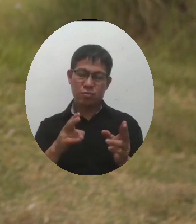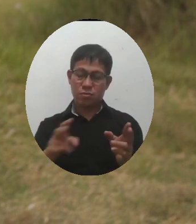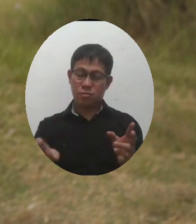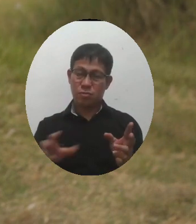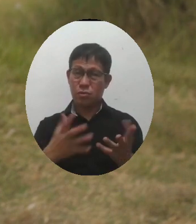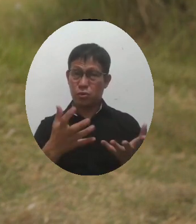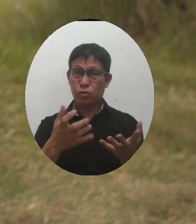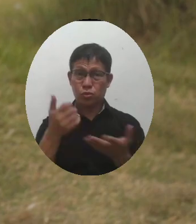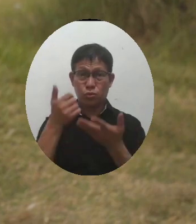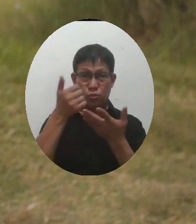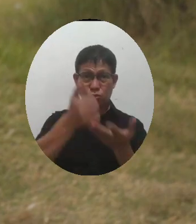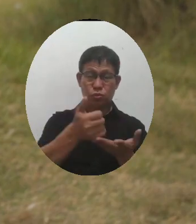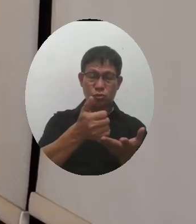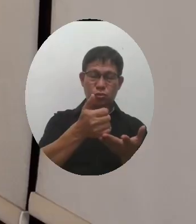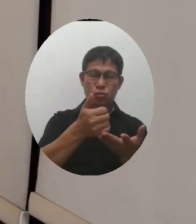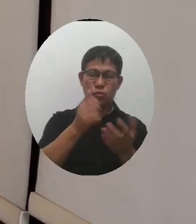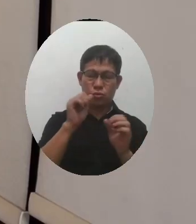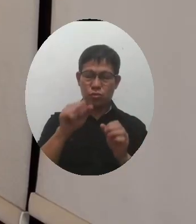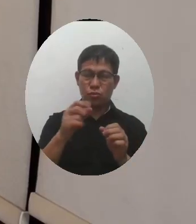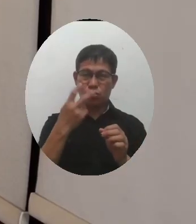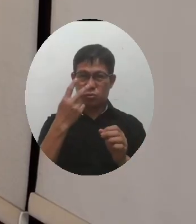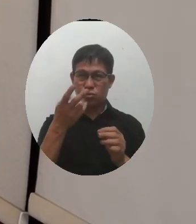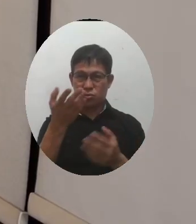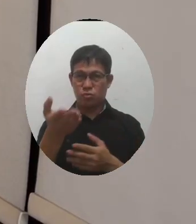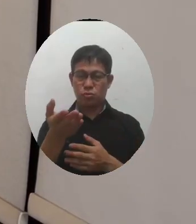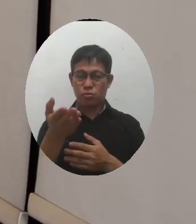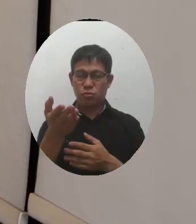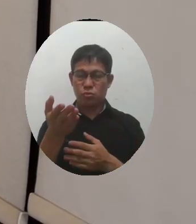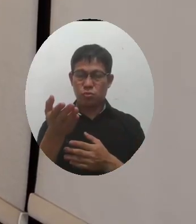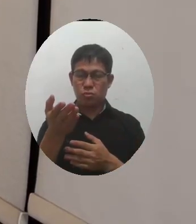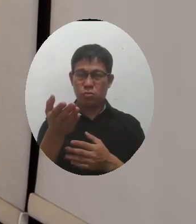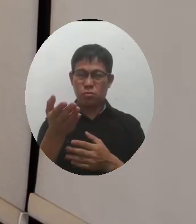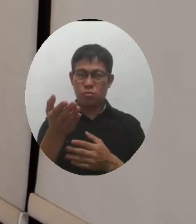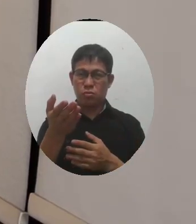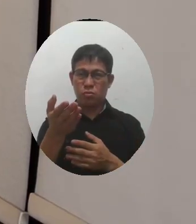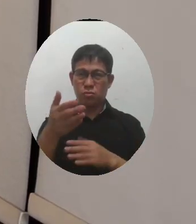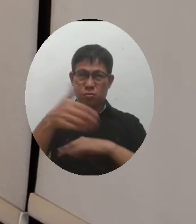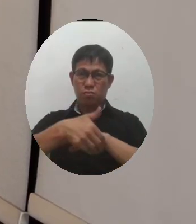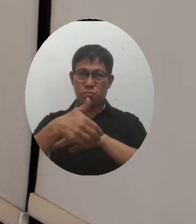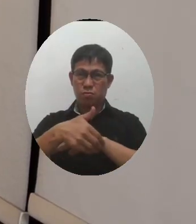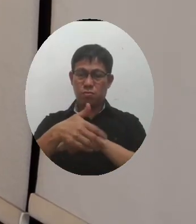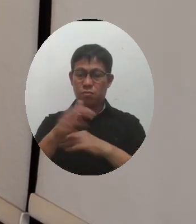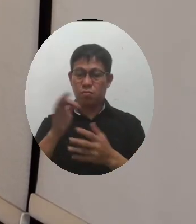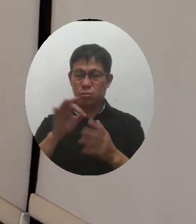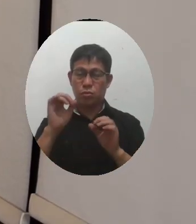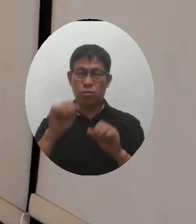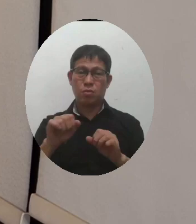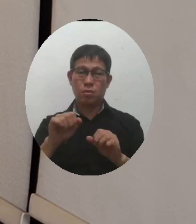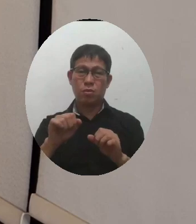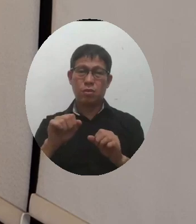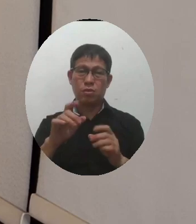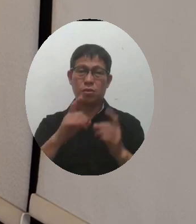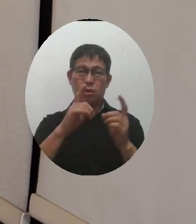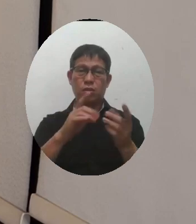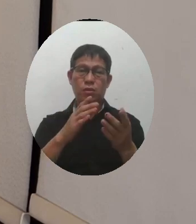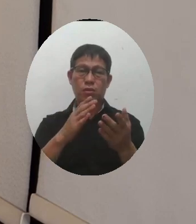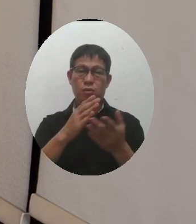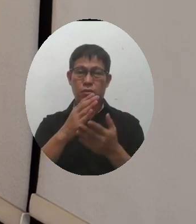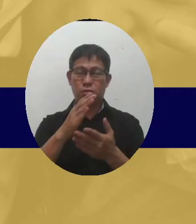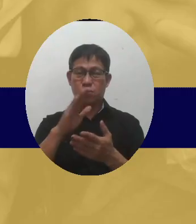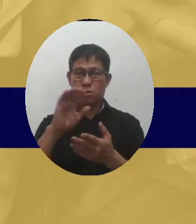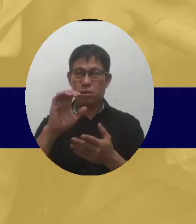maglaro, kahit saglit. Para sa mga nais magpadala ng tulong, nasa screen ang mga detalye ng ating bank